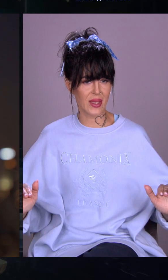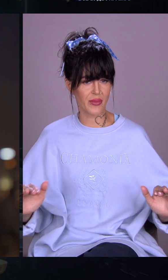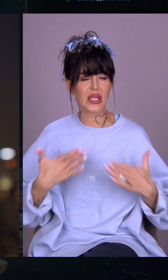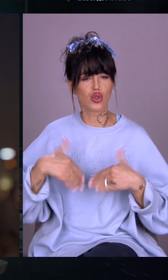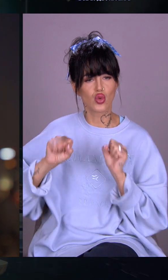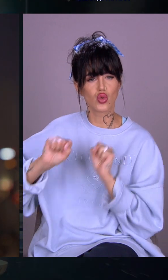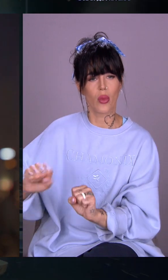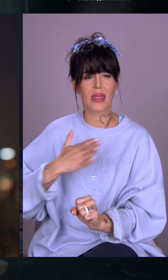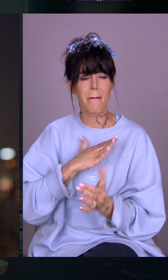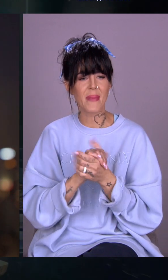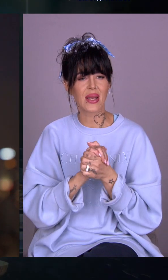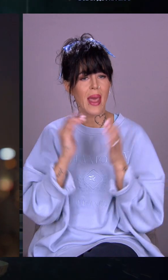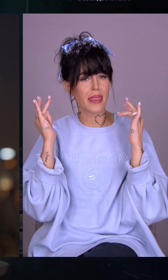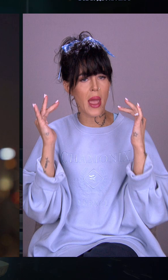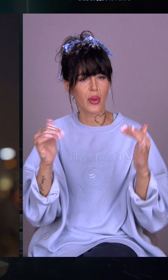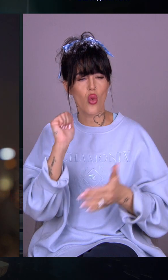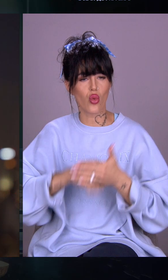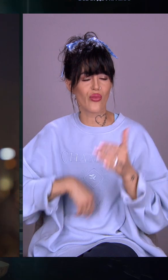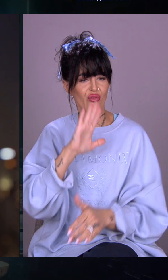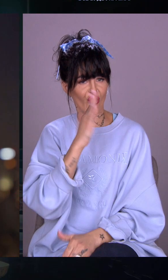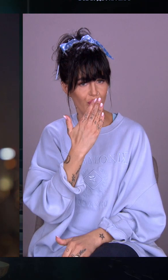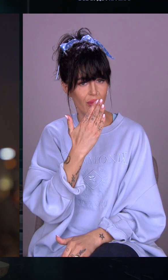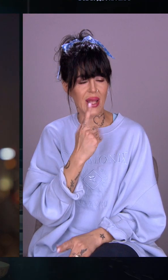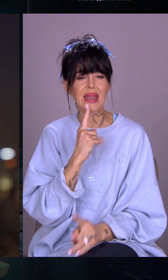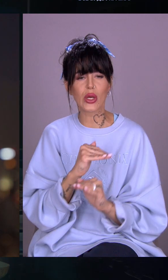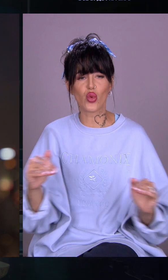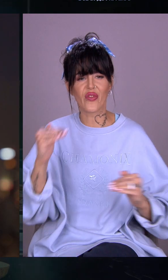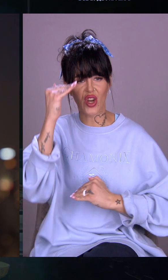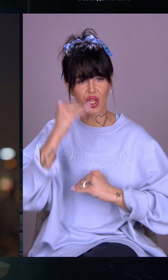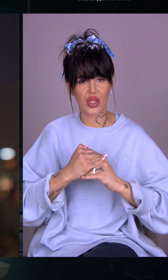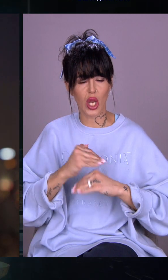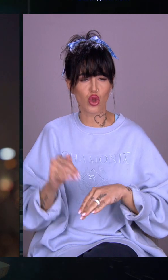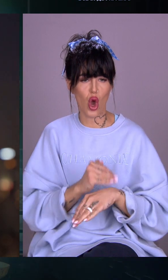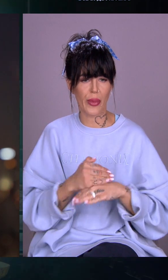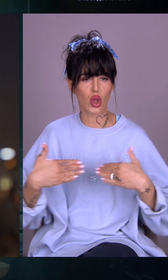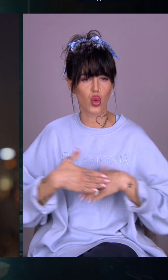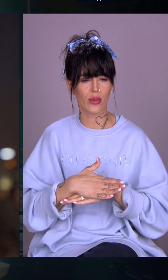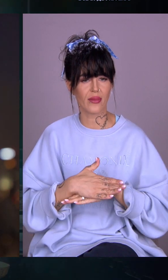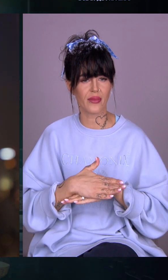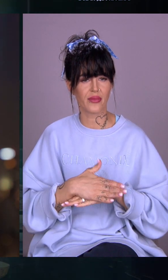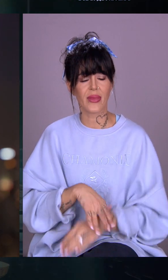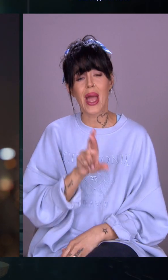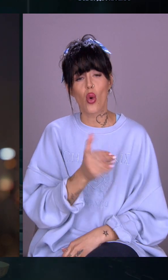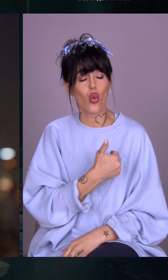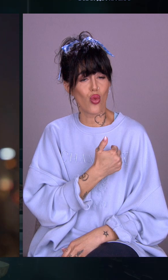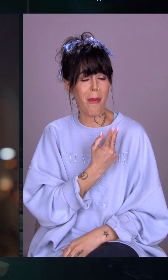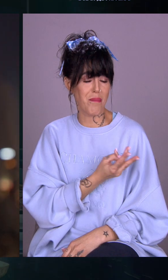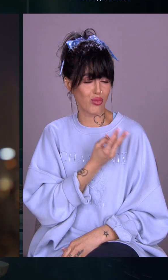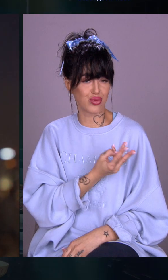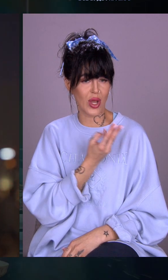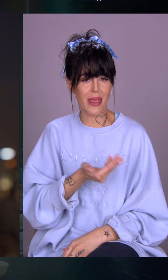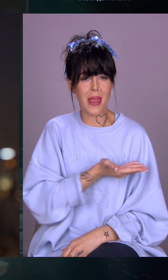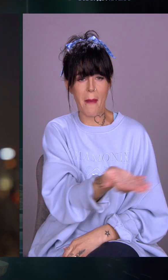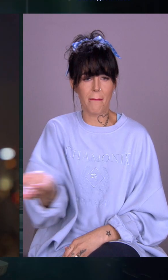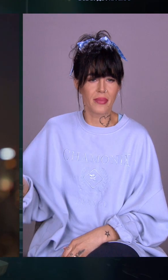наше мирне небо від ворога. Тихого вечора. Доброї ночі. Хотілося побажати нам усім у